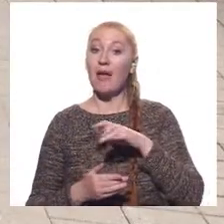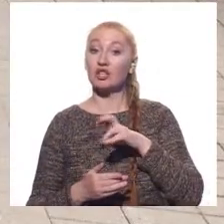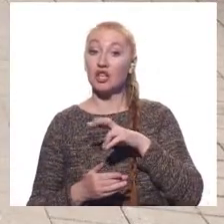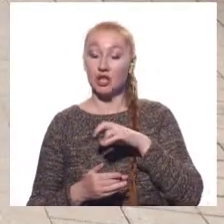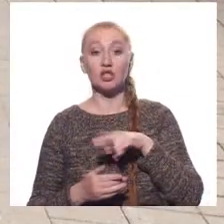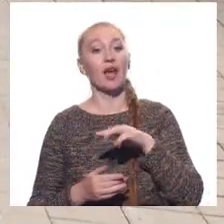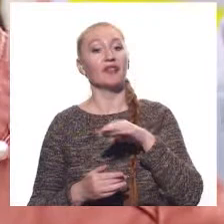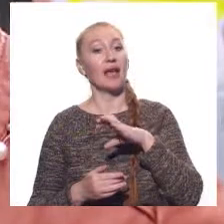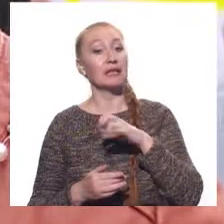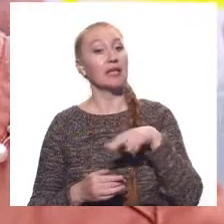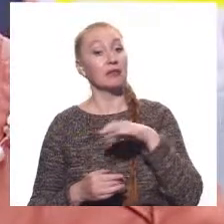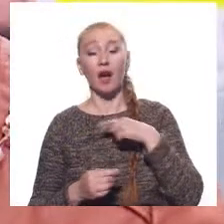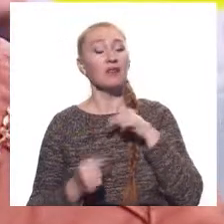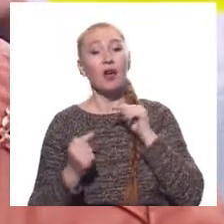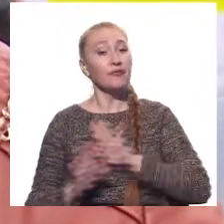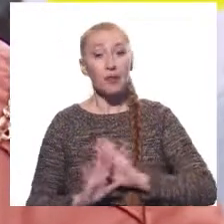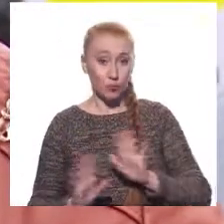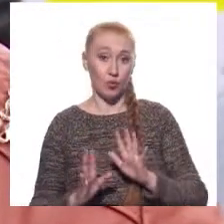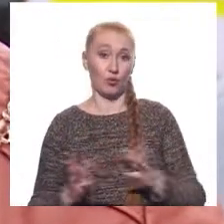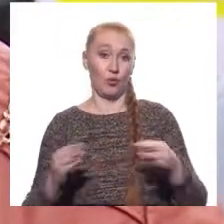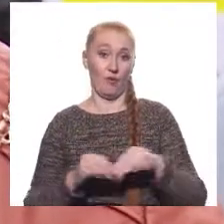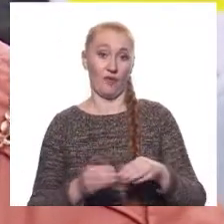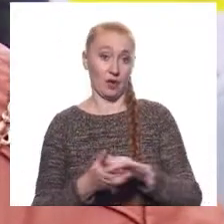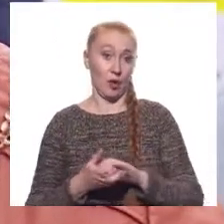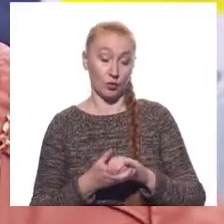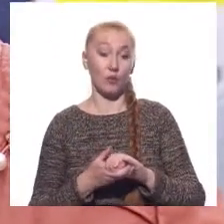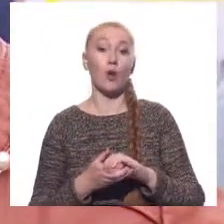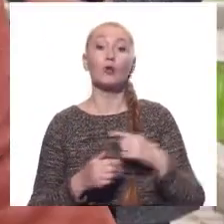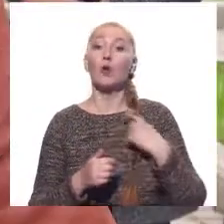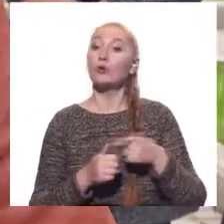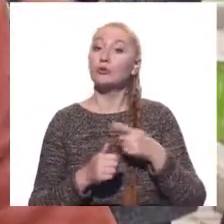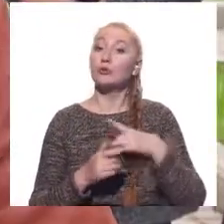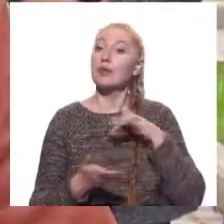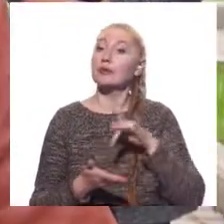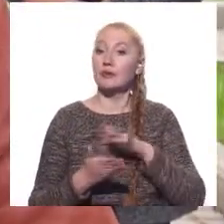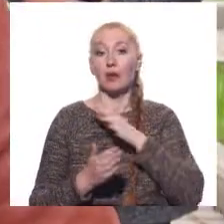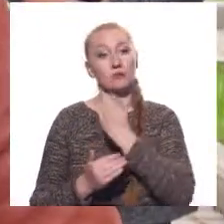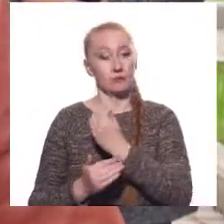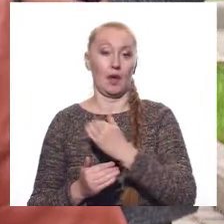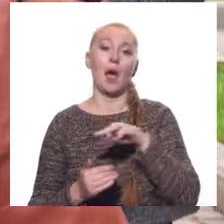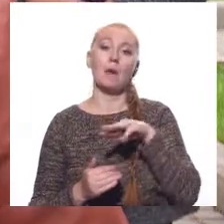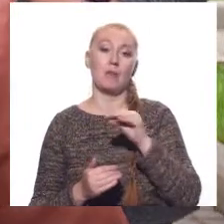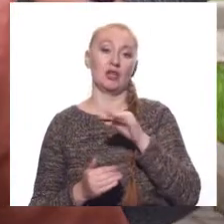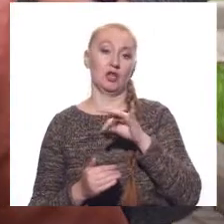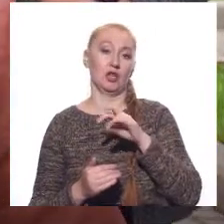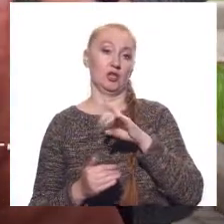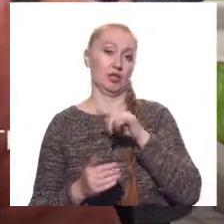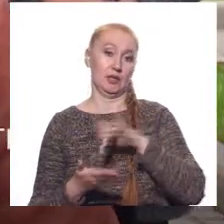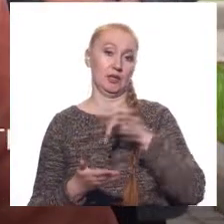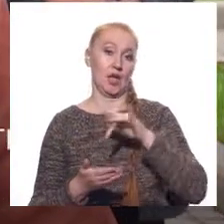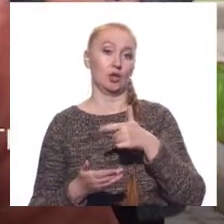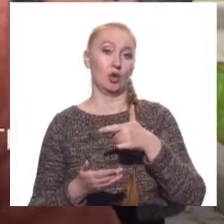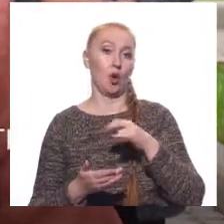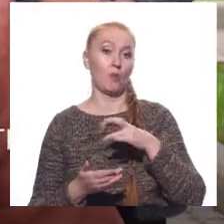Дика каже, що вона не проти об'єднання громад, але вважає, що центр повинен бути саме у Межирічах. Центр громади